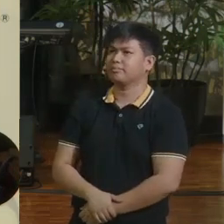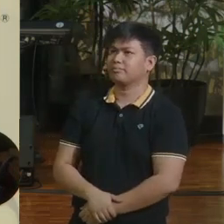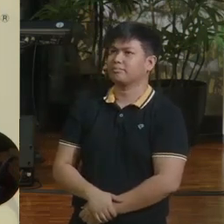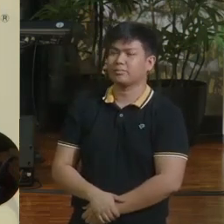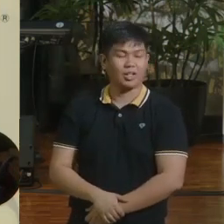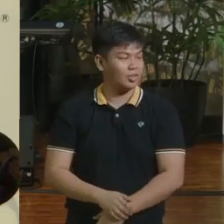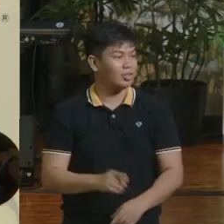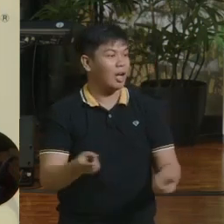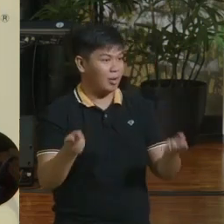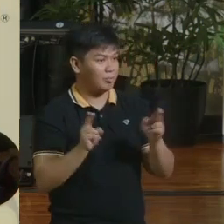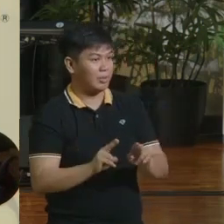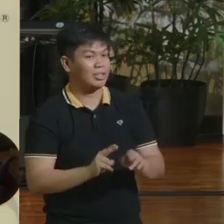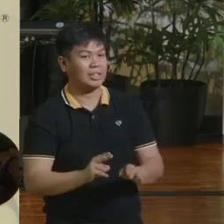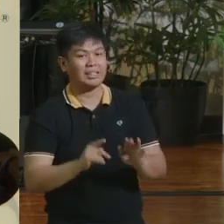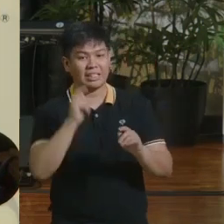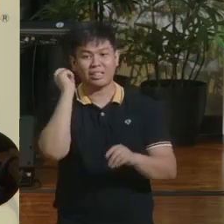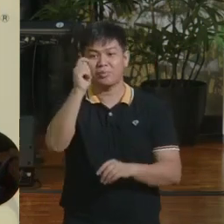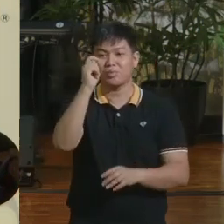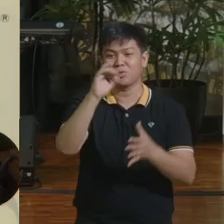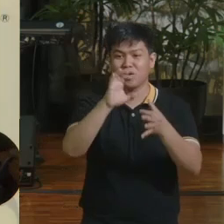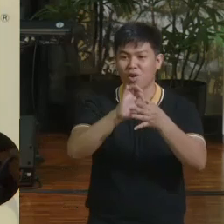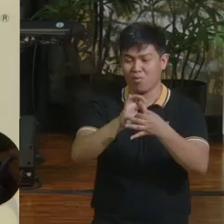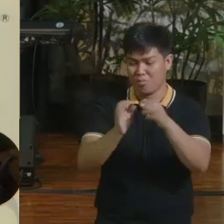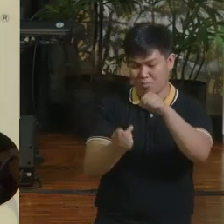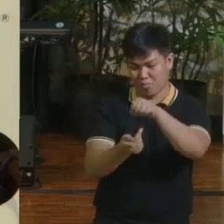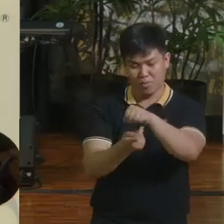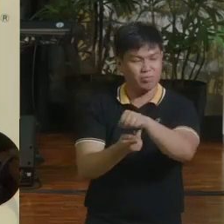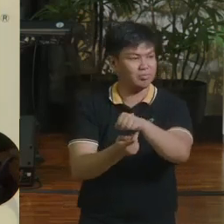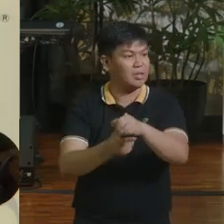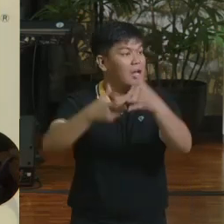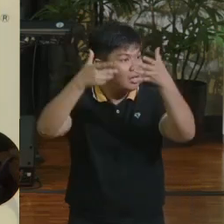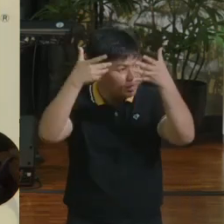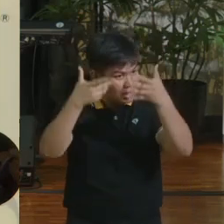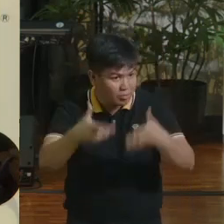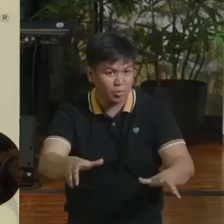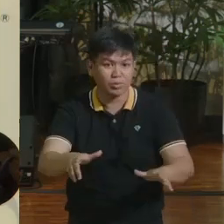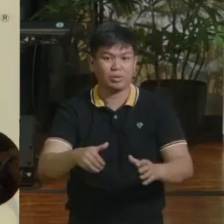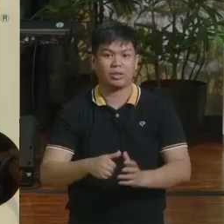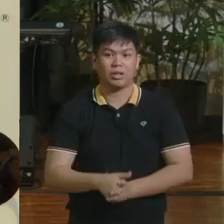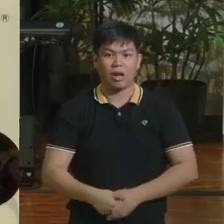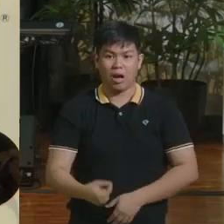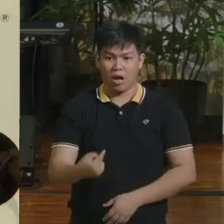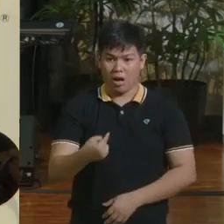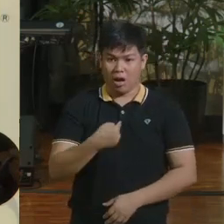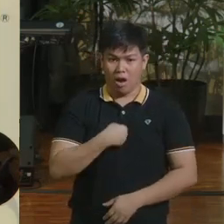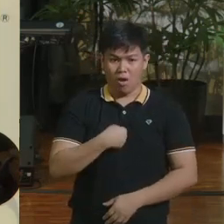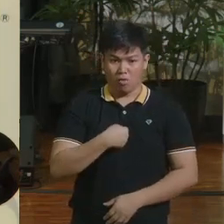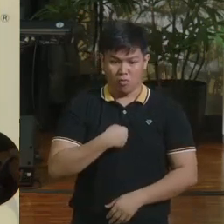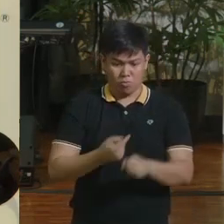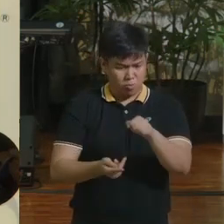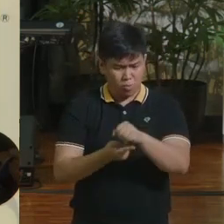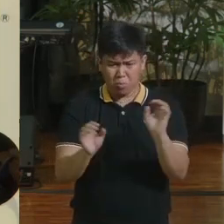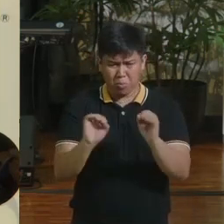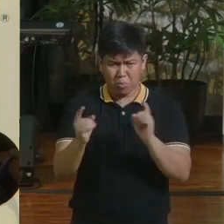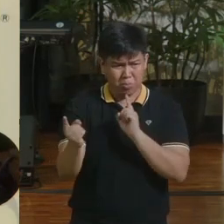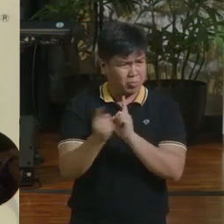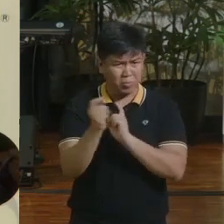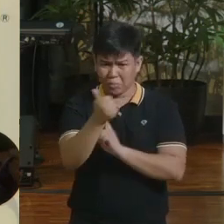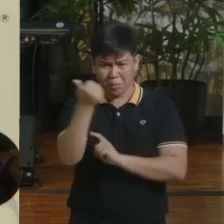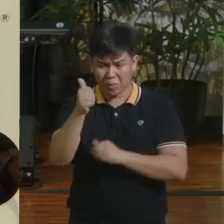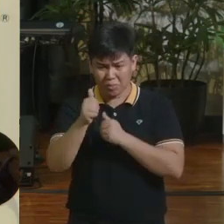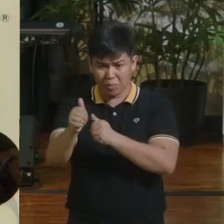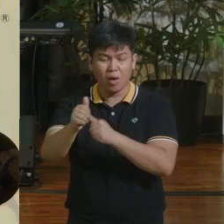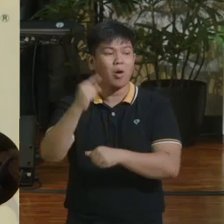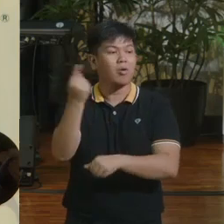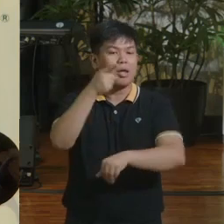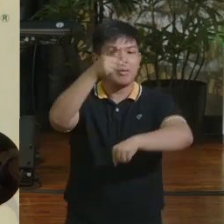So yun po nangyari sa kanya. Pagkatapos nun, sabi nga niya, I saw none of the other apostles except James, the